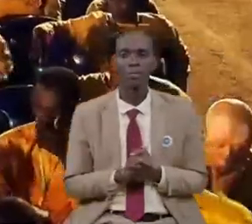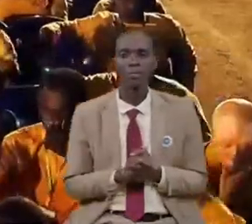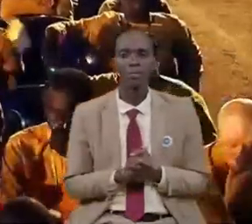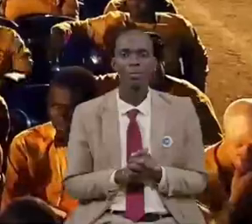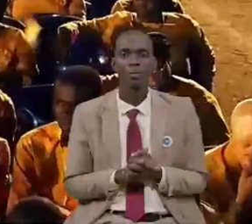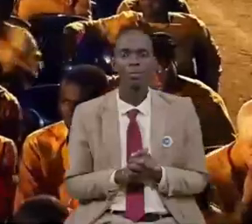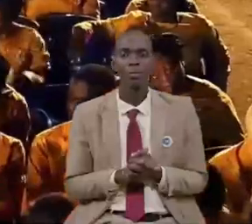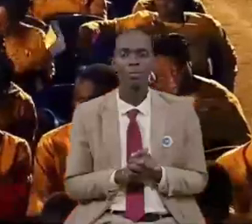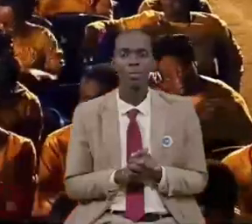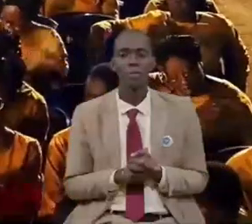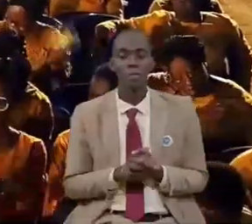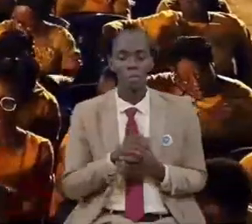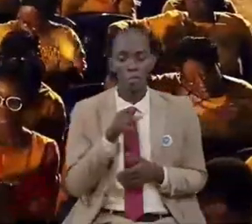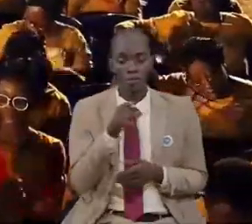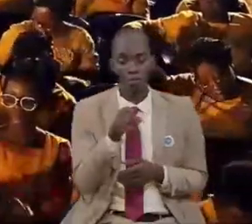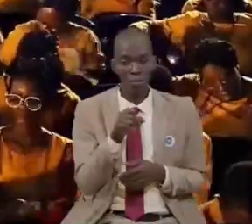Celui qui